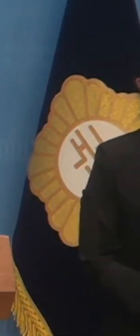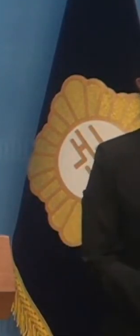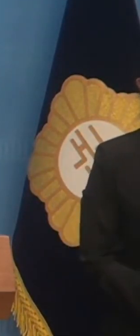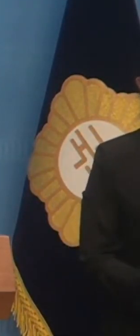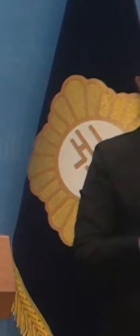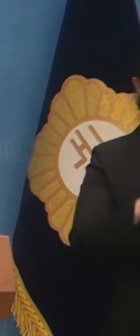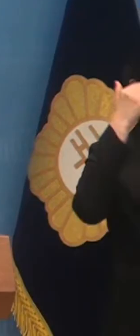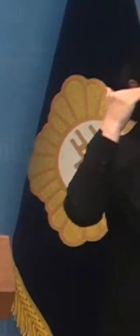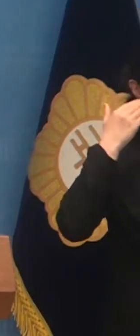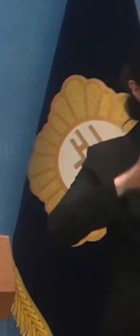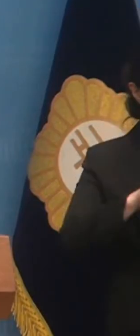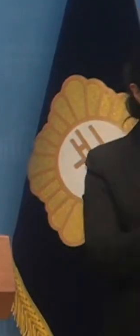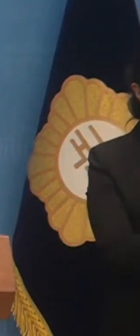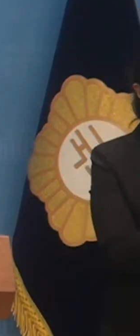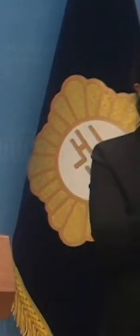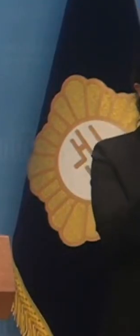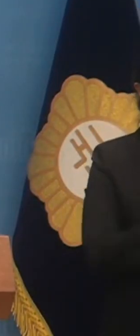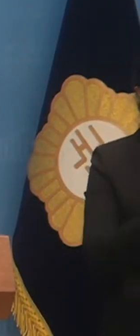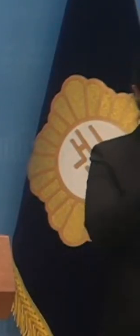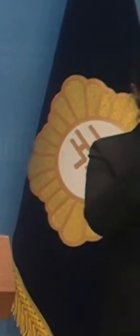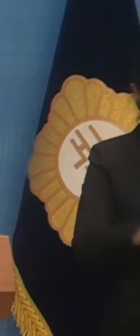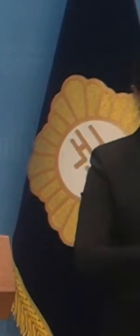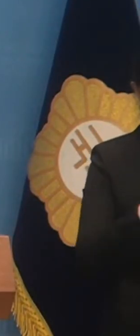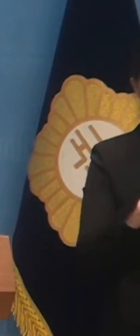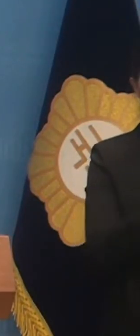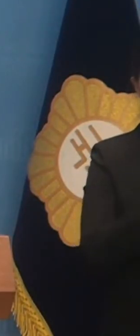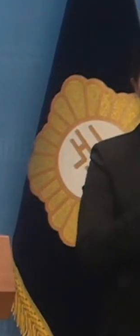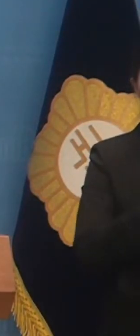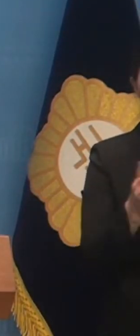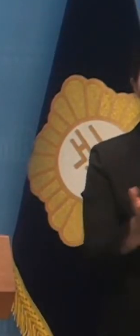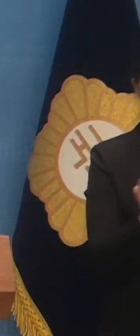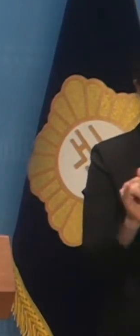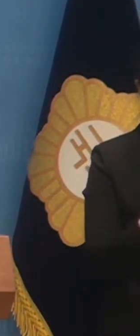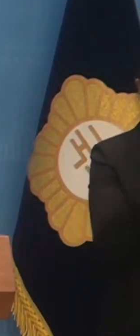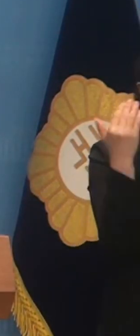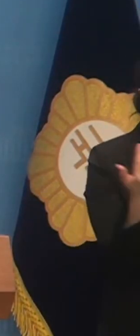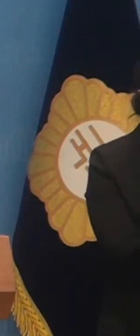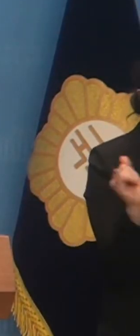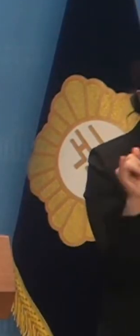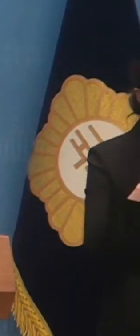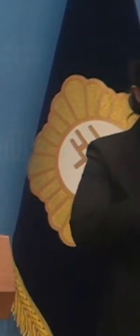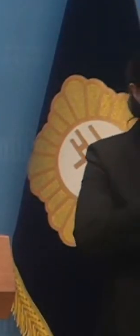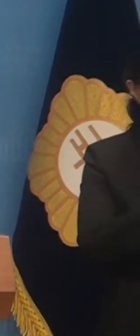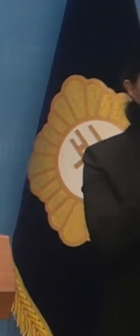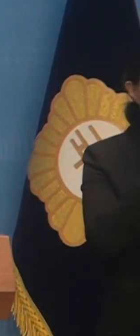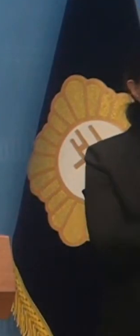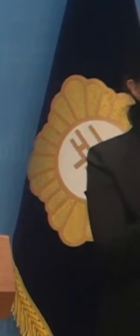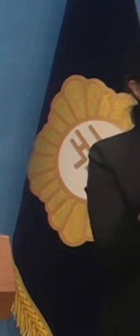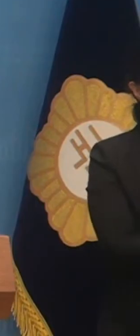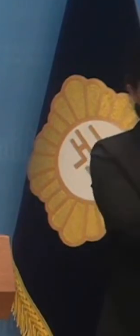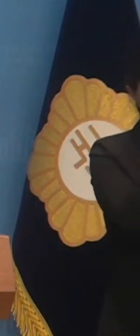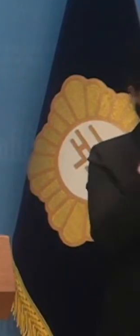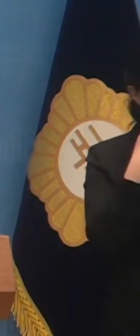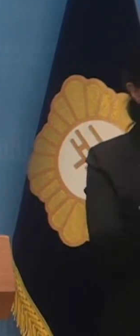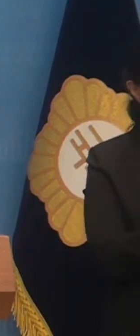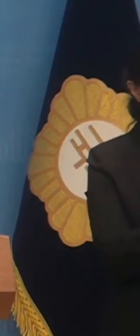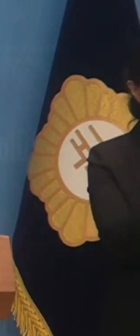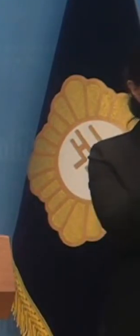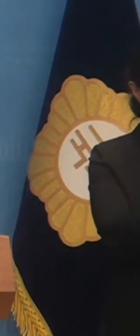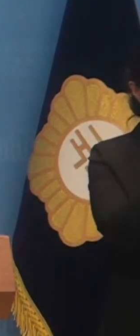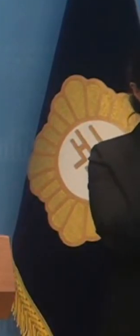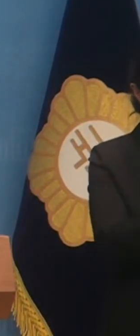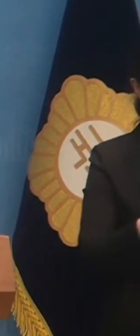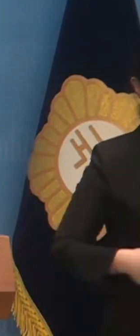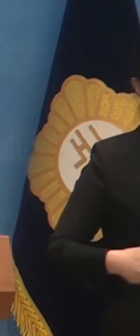이제는 한국도 특수고용, 플랫폼 노동자 등 전 노동자에게 실질적인 최저임금 보장을 위한 제도적